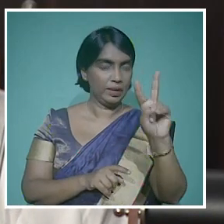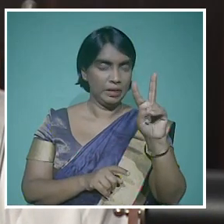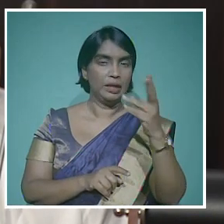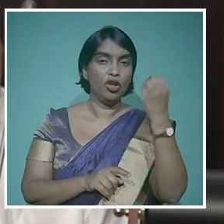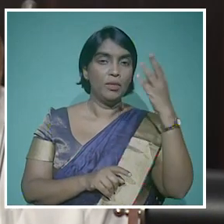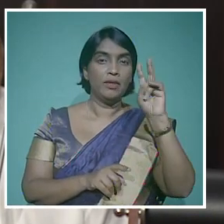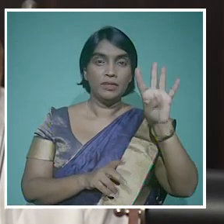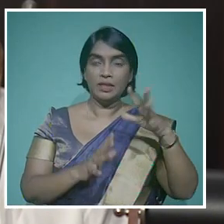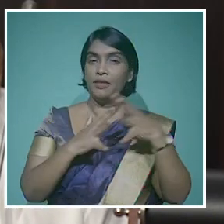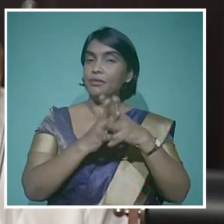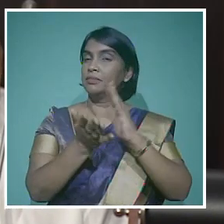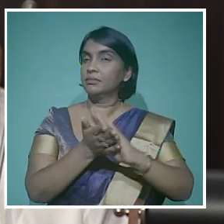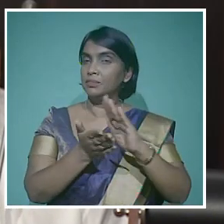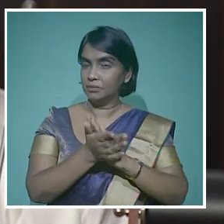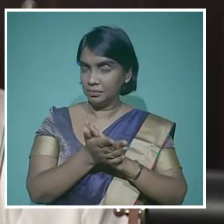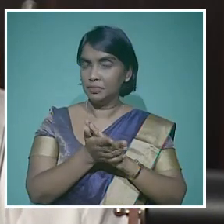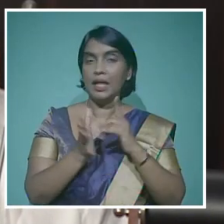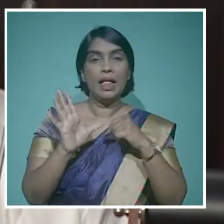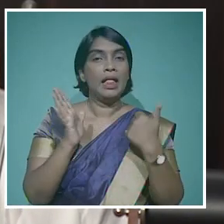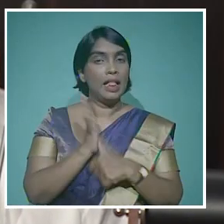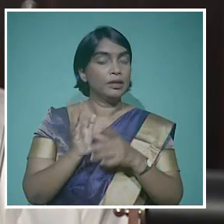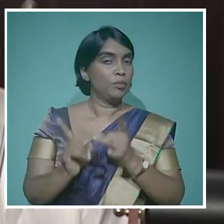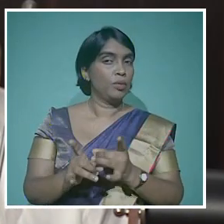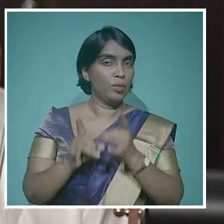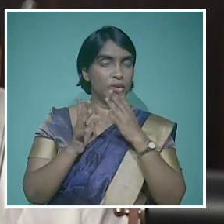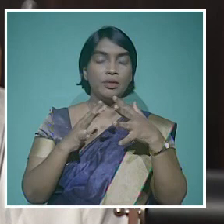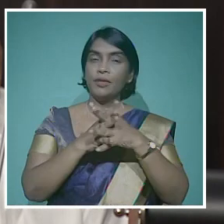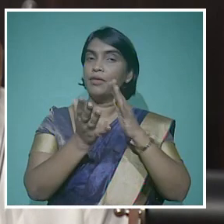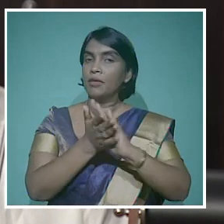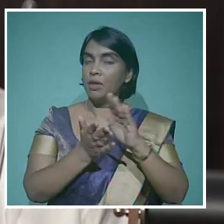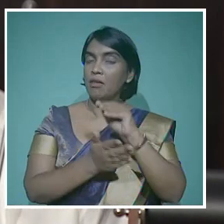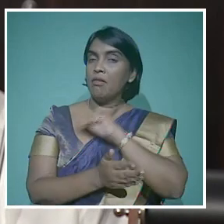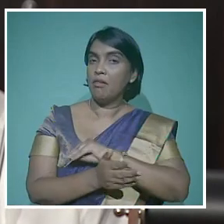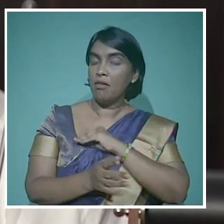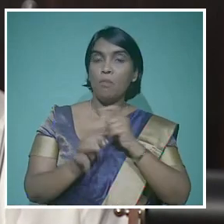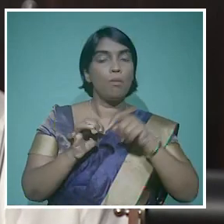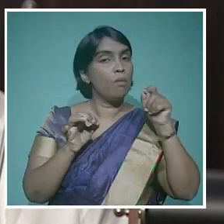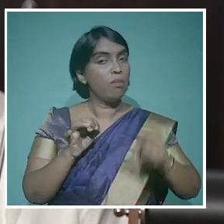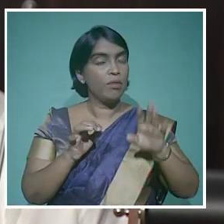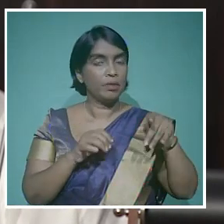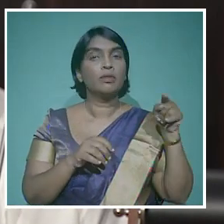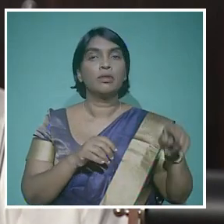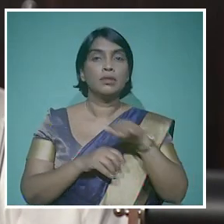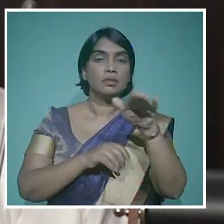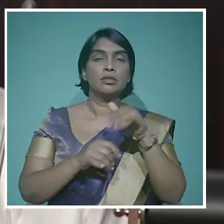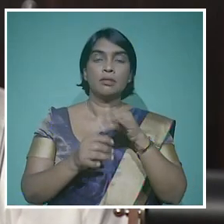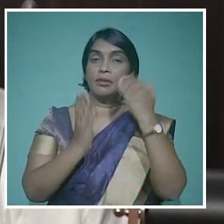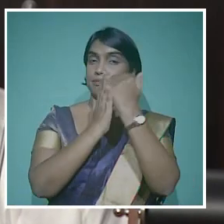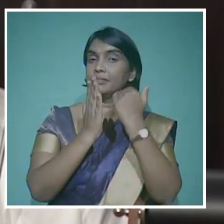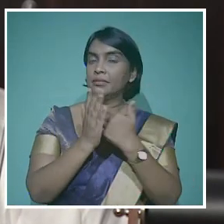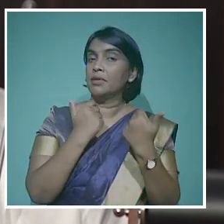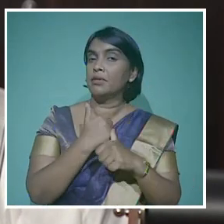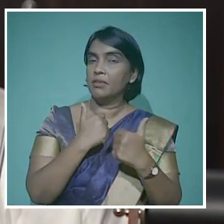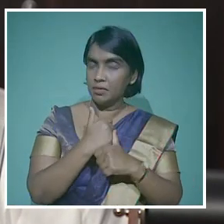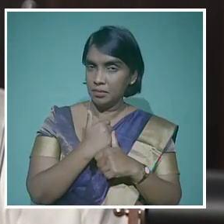24 දාන සුභසාධක ප්‍රතිලාභී පනත අනුව සුභසාධක ප්‍රතිලාභයේ මණ්ඩලය විසින් සමාජ ලේඛනයේ පිළියෙල